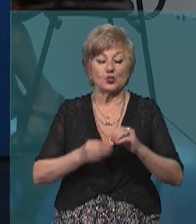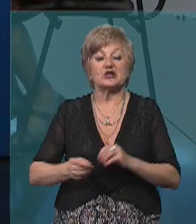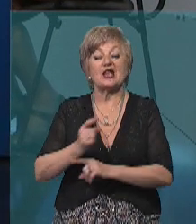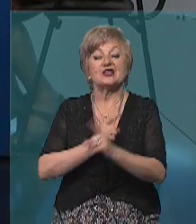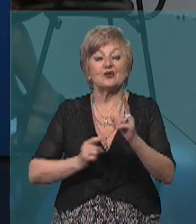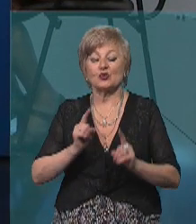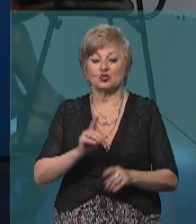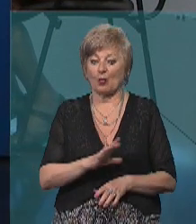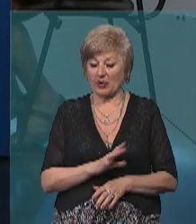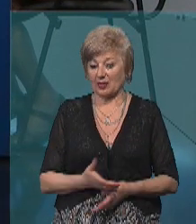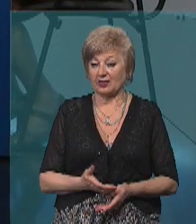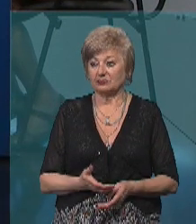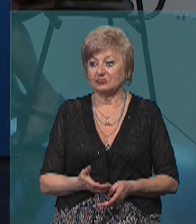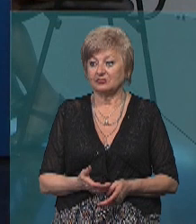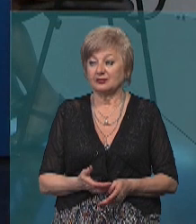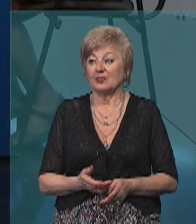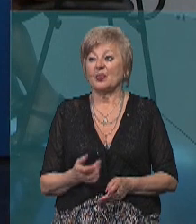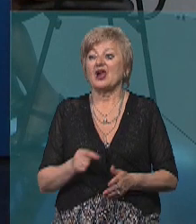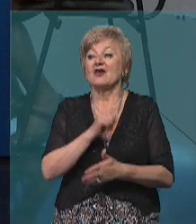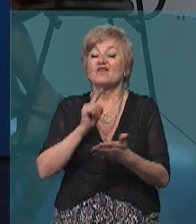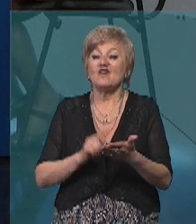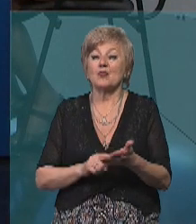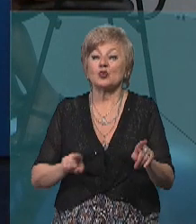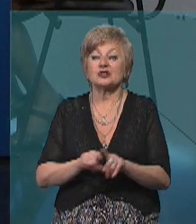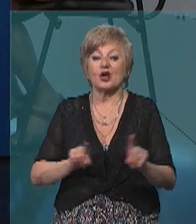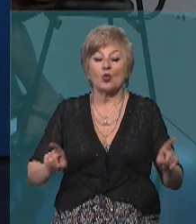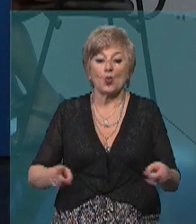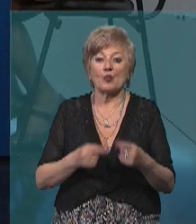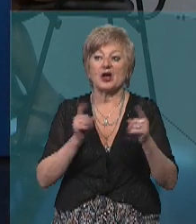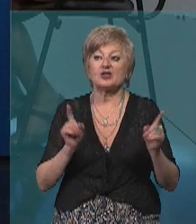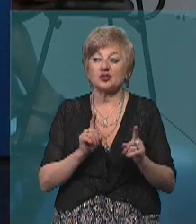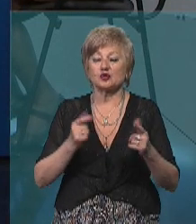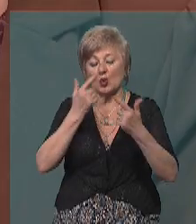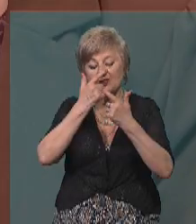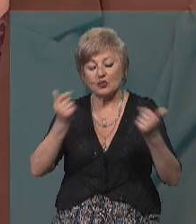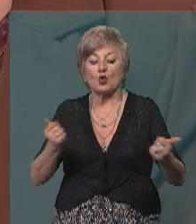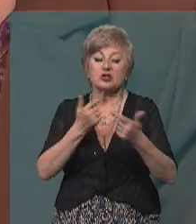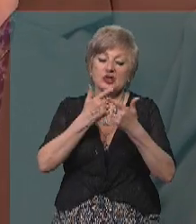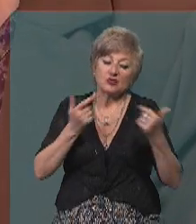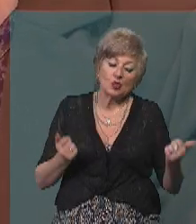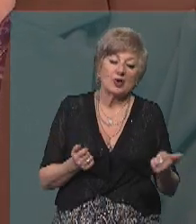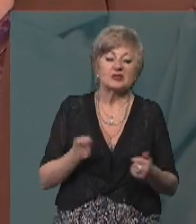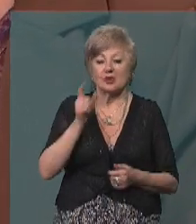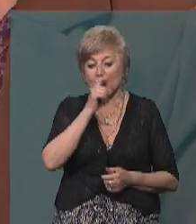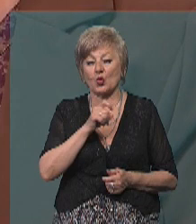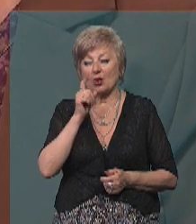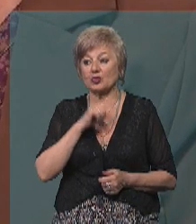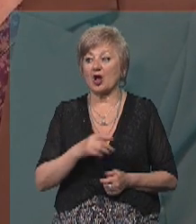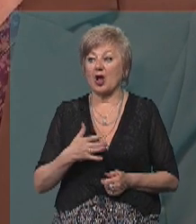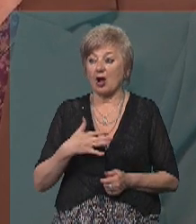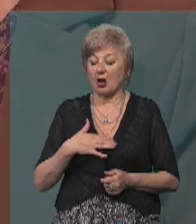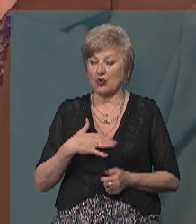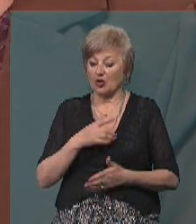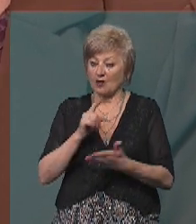які відбуваються. Тут таке питання підняли, які, що інформаційно там щось накачували, все погано. А в мене